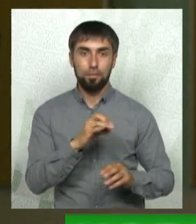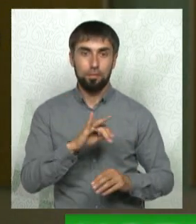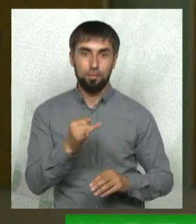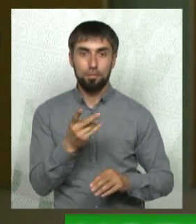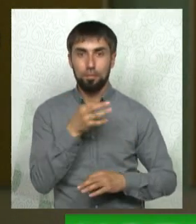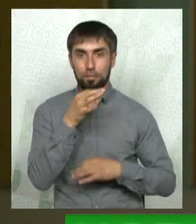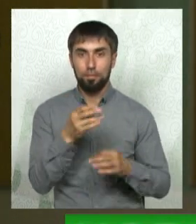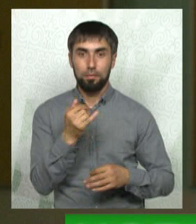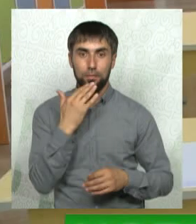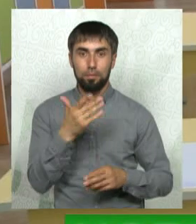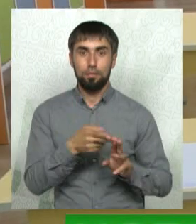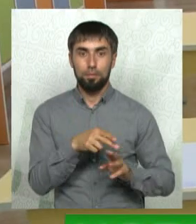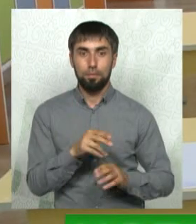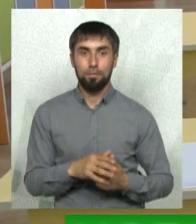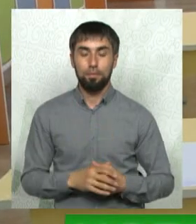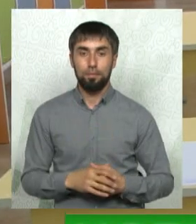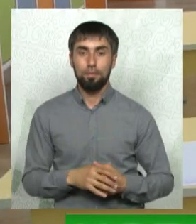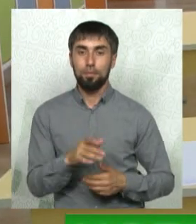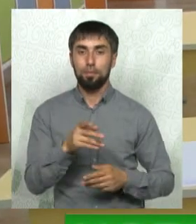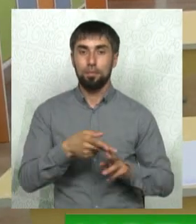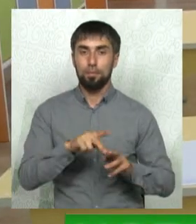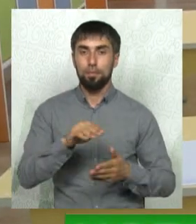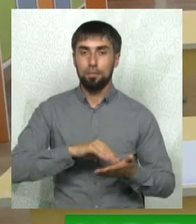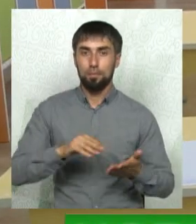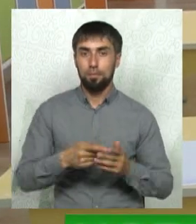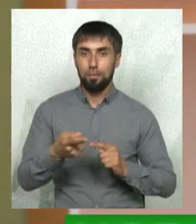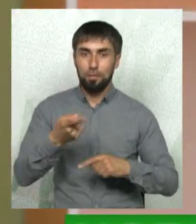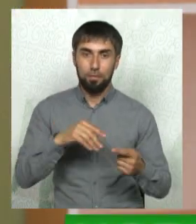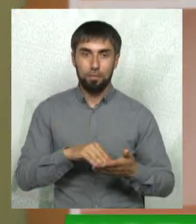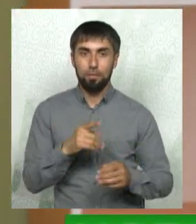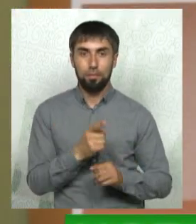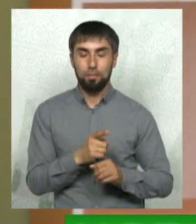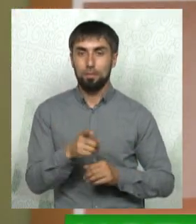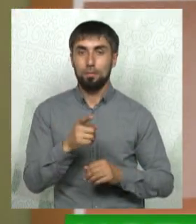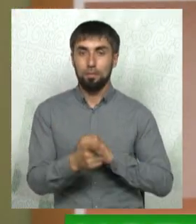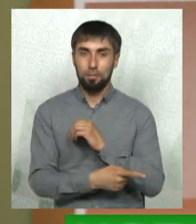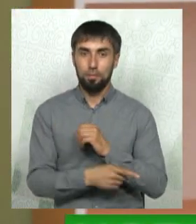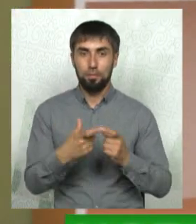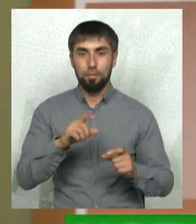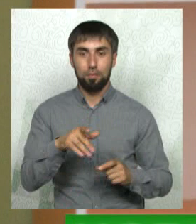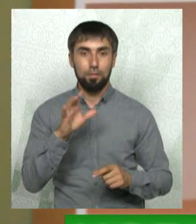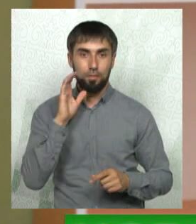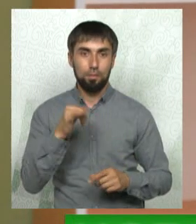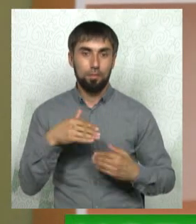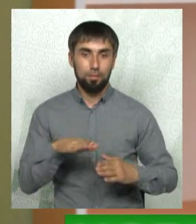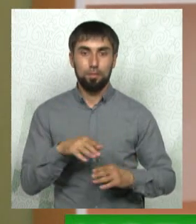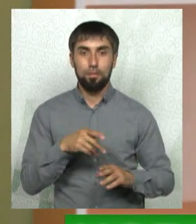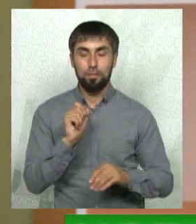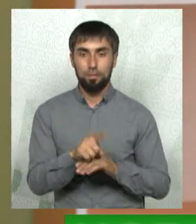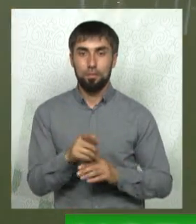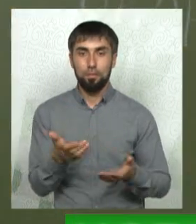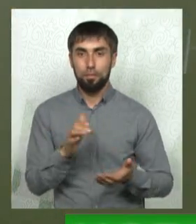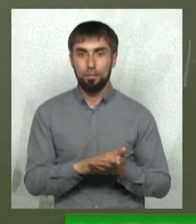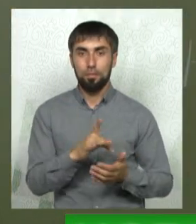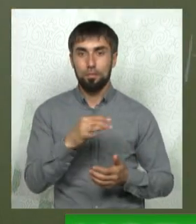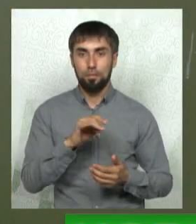должны отвечать на иностранном языке. Перезаписать свой ответ невозможно. В конце экзамена разрешено только прослушать решение заданий. Ознакомиться